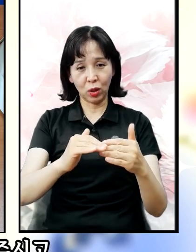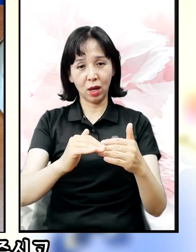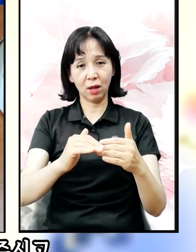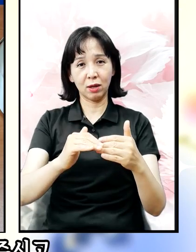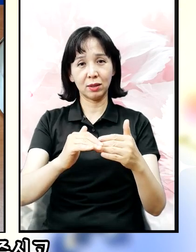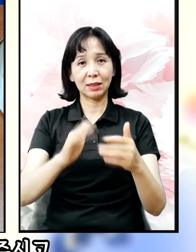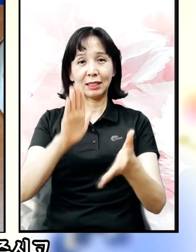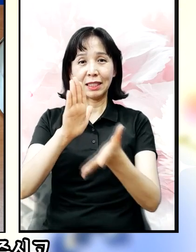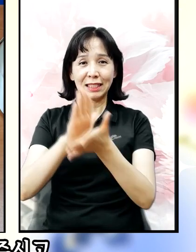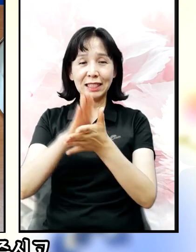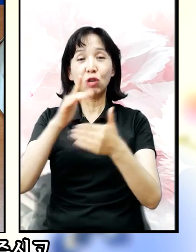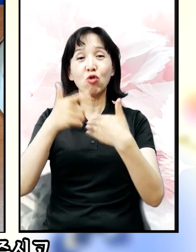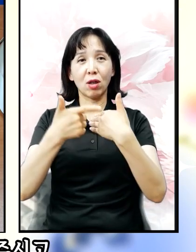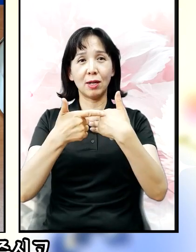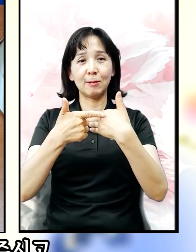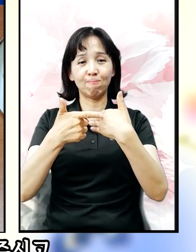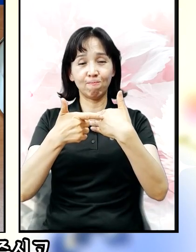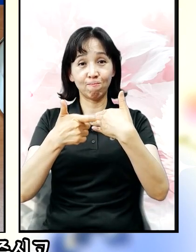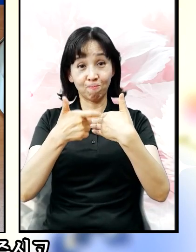글루건을